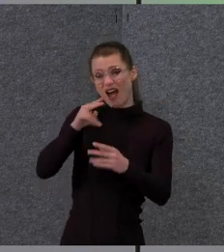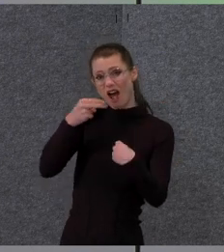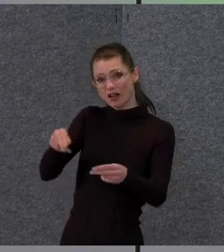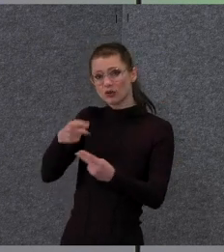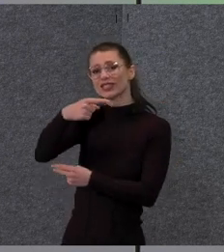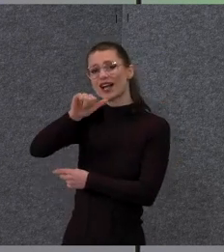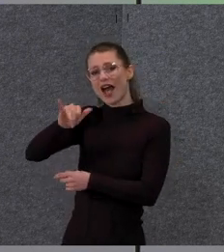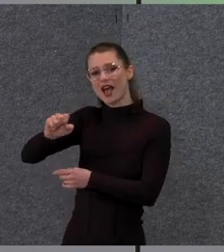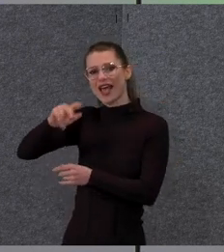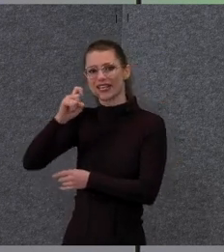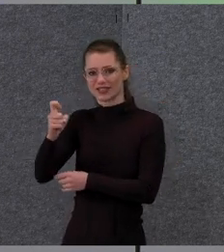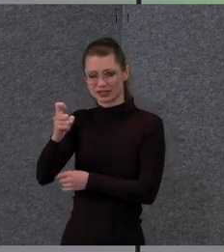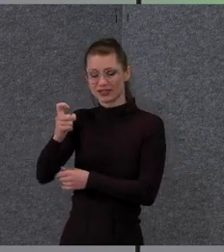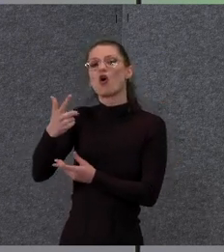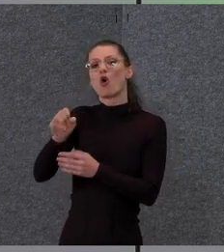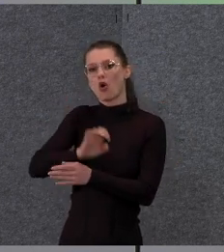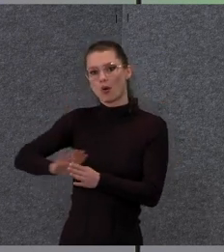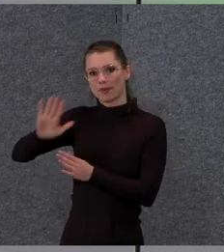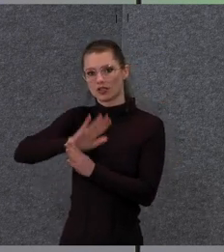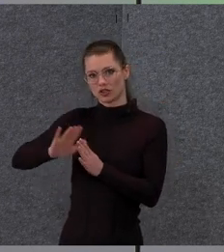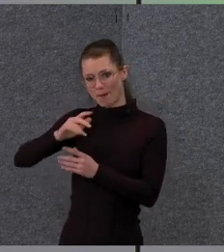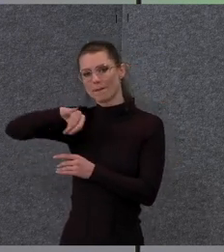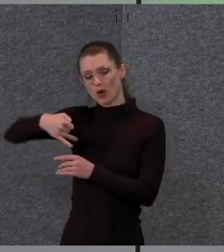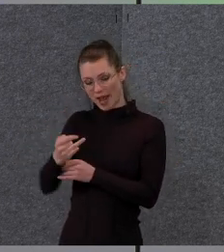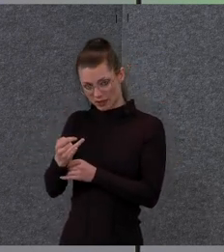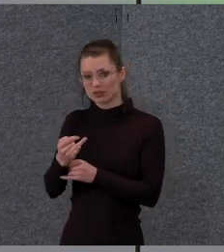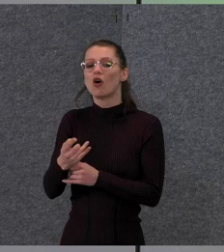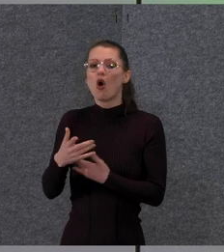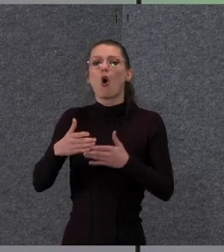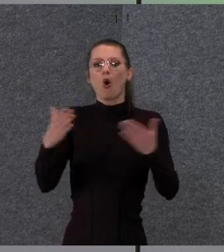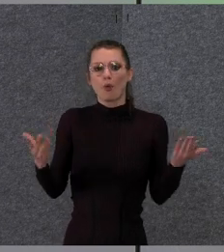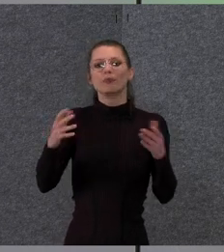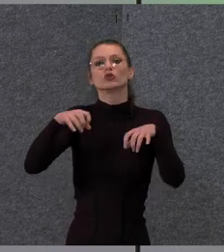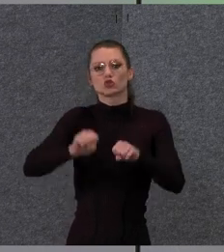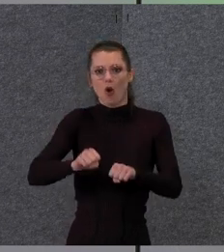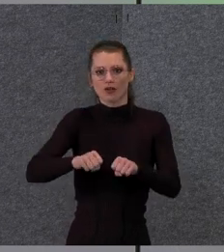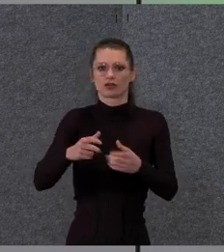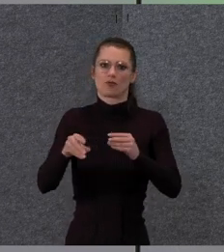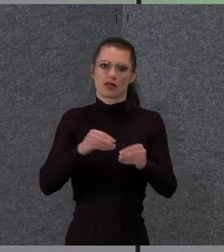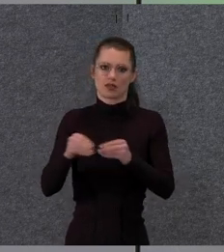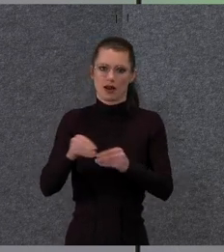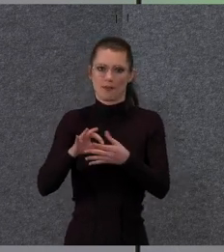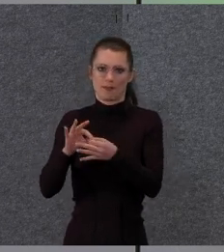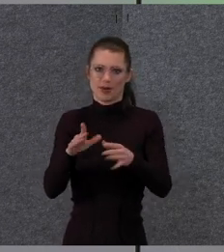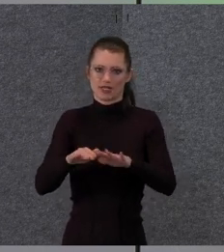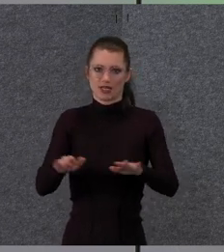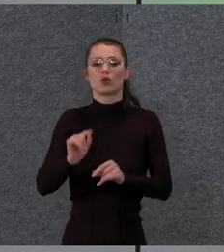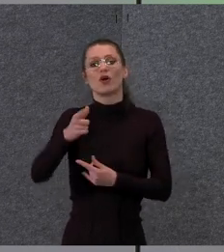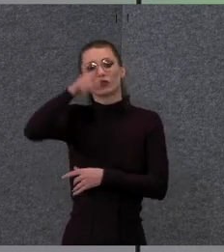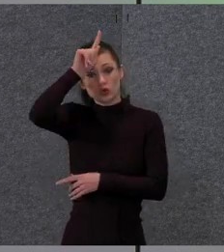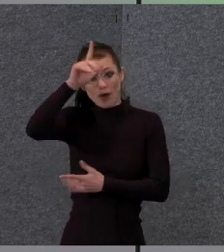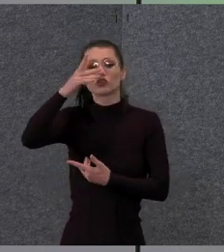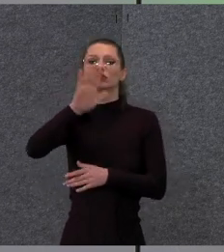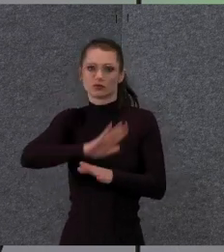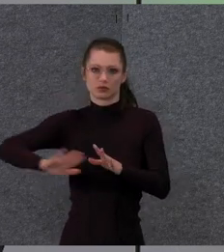heißt Gaia-X. Das ist das europäische Projekt, um auf Open-Source-Mitteln basierend eine Cloud-Infrastruktur deutschen Nutzerinnen und Unternehmern